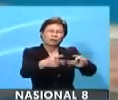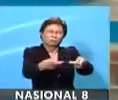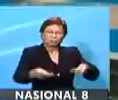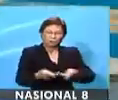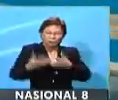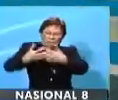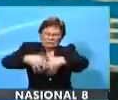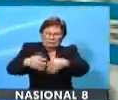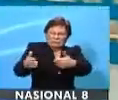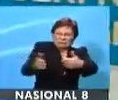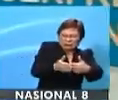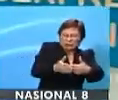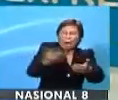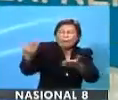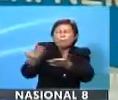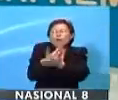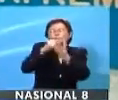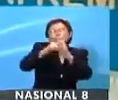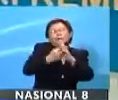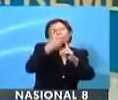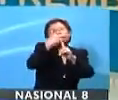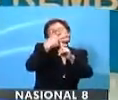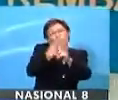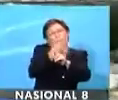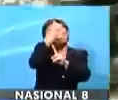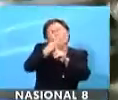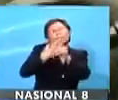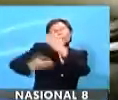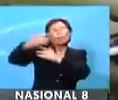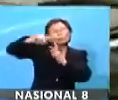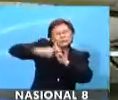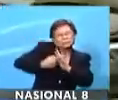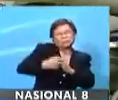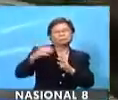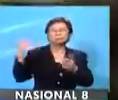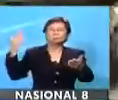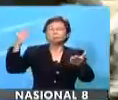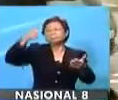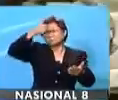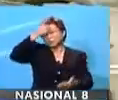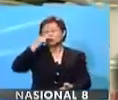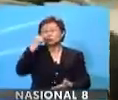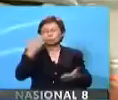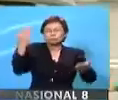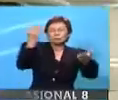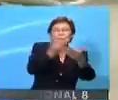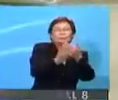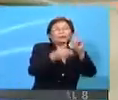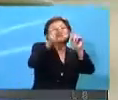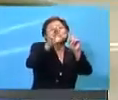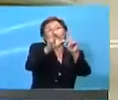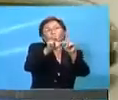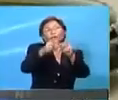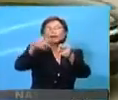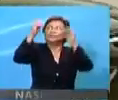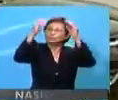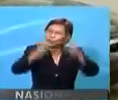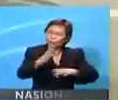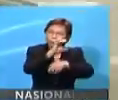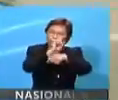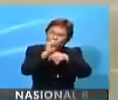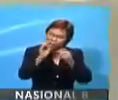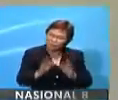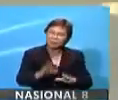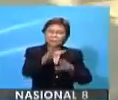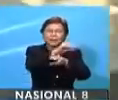Kilang dan baru sahaja beroperasi sejak 4 bulan lalu. Ketibaan Perdana Menteri kira-kira pukul 1.30 tengah hari disambut guru, kaki tangan